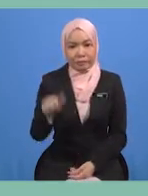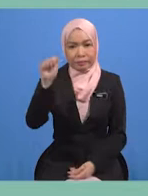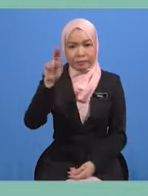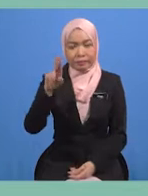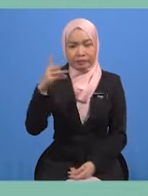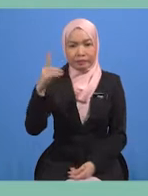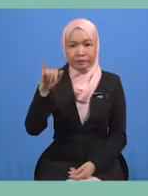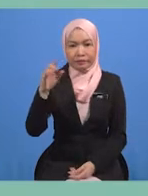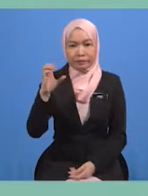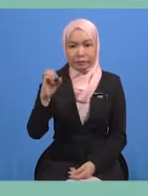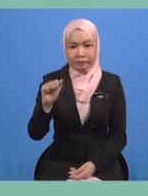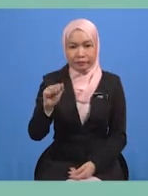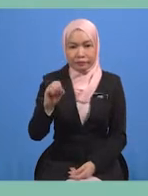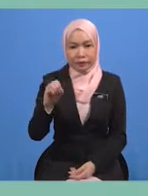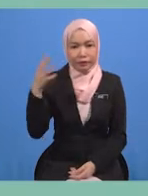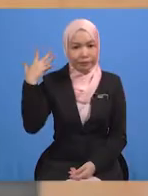dipancarkan.